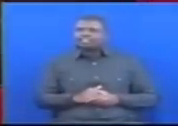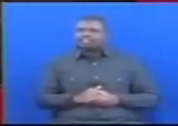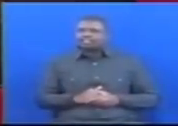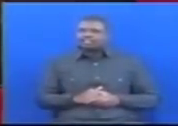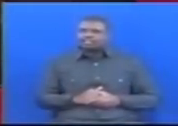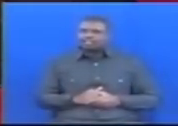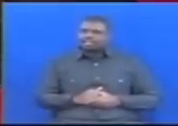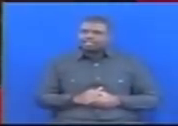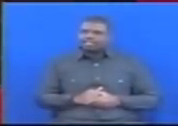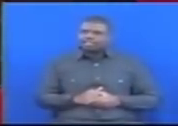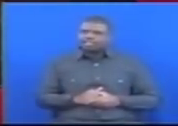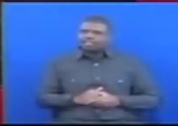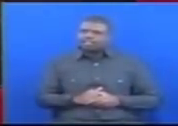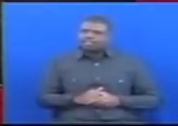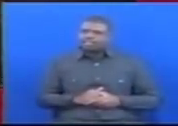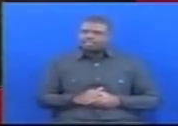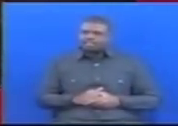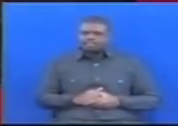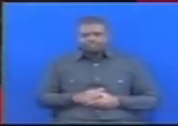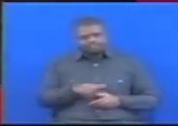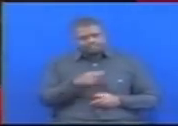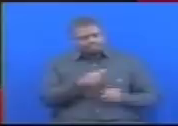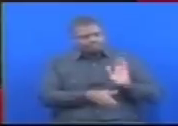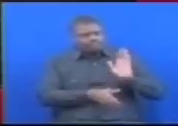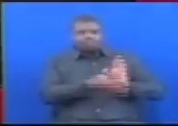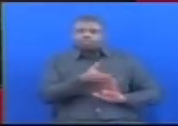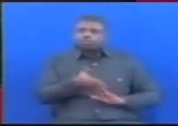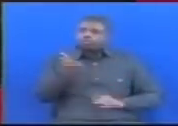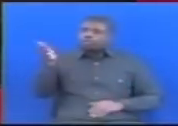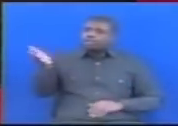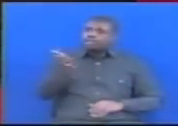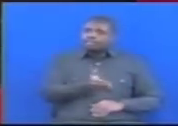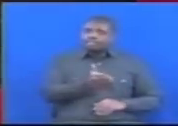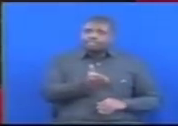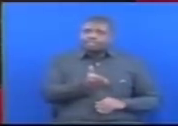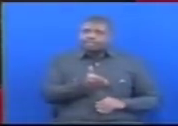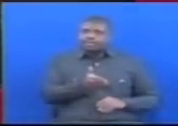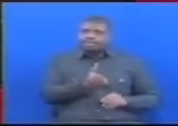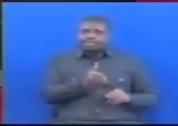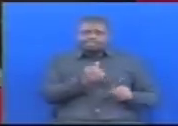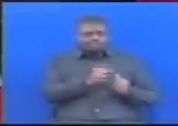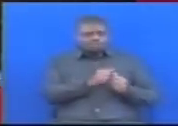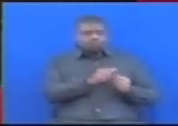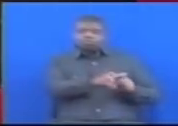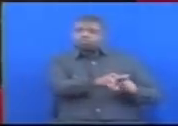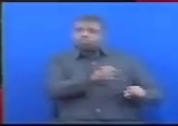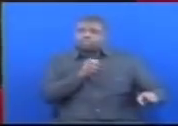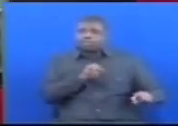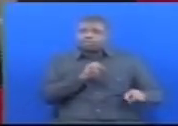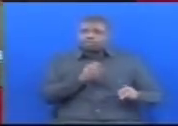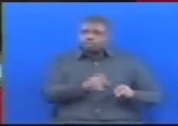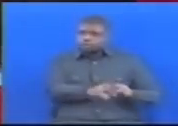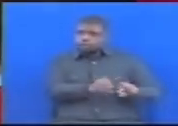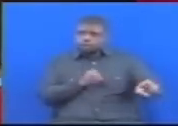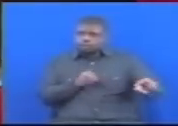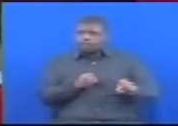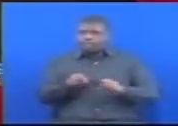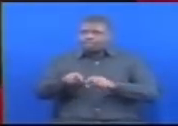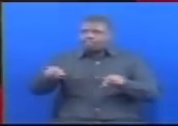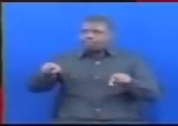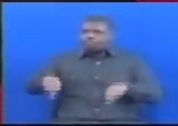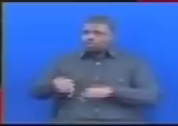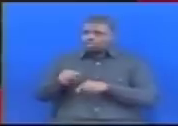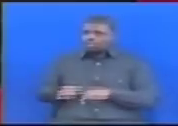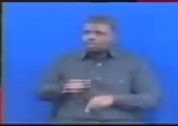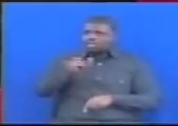mwanzoni nilikuwa najiuliza kwa nini watu wanaoagiza magari bandarini vitu vinachomolewa au watu kwenye viwanja vya ndege